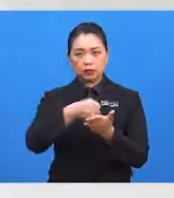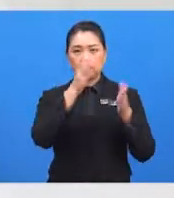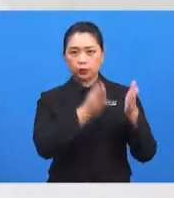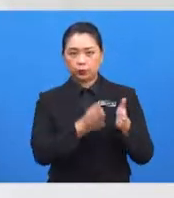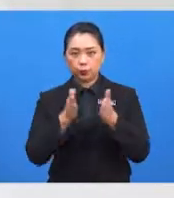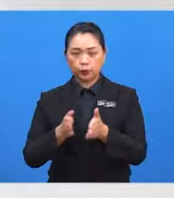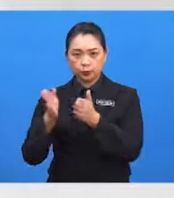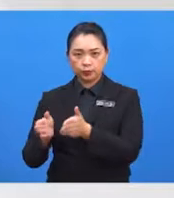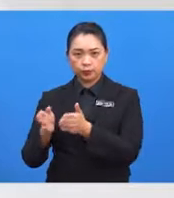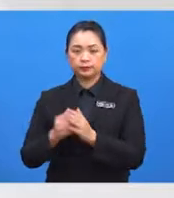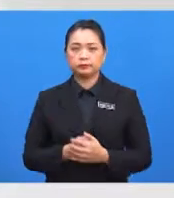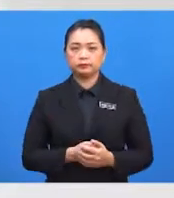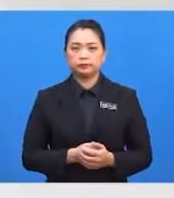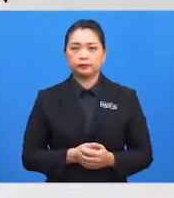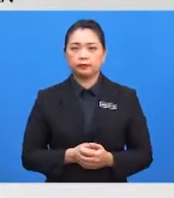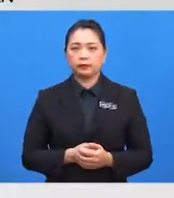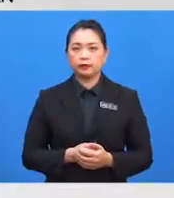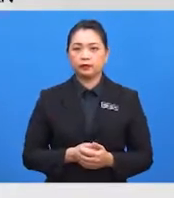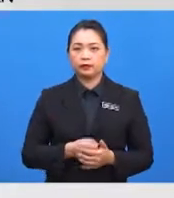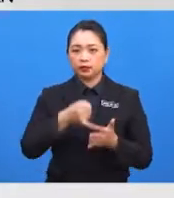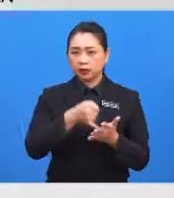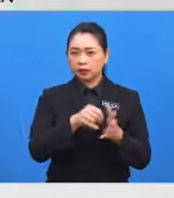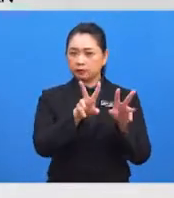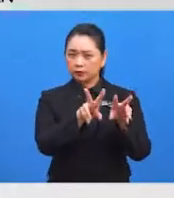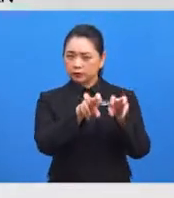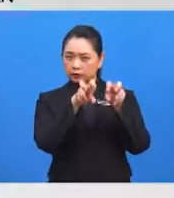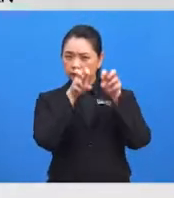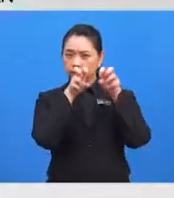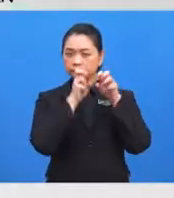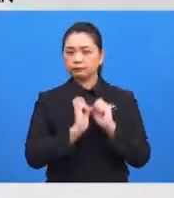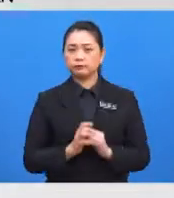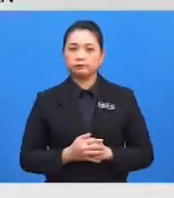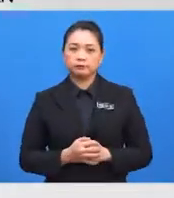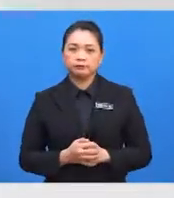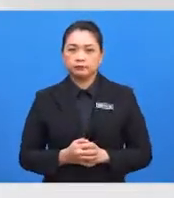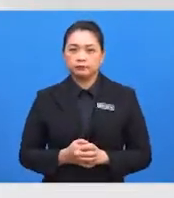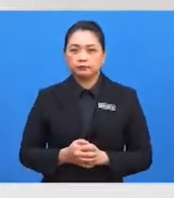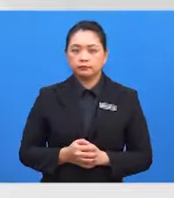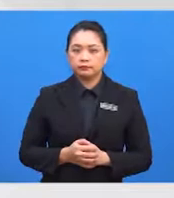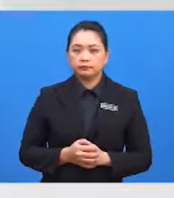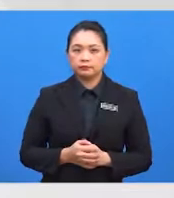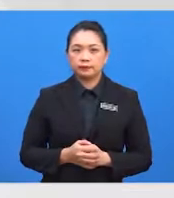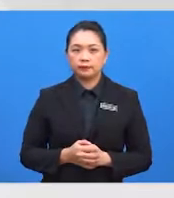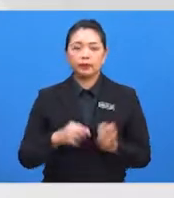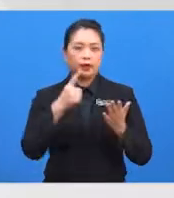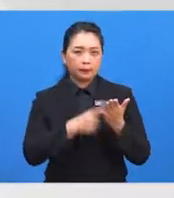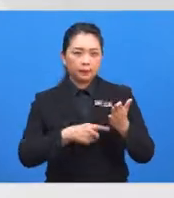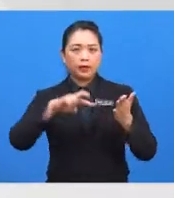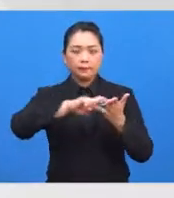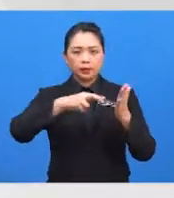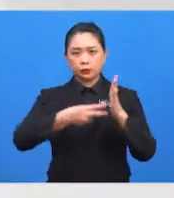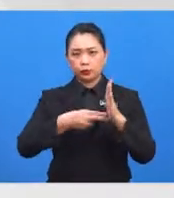disusun dengan baik, it attracts atau menarik perhatian pengguna. Apakah maksud